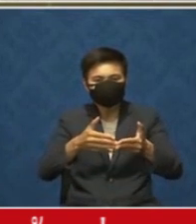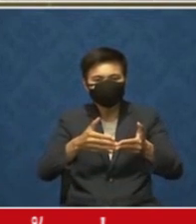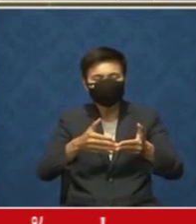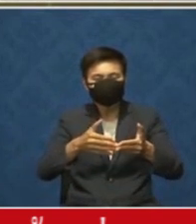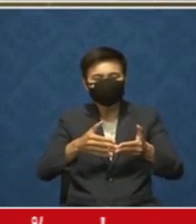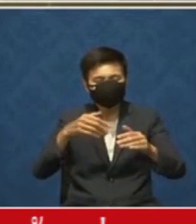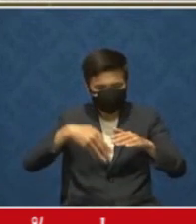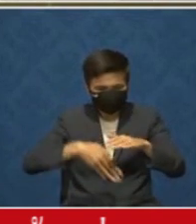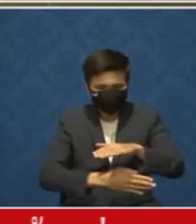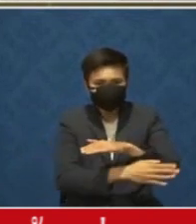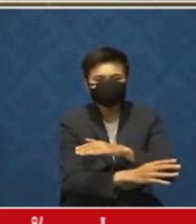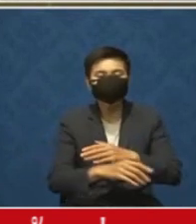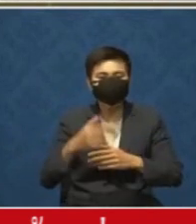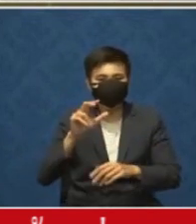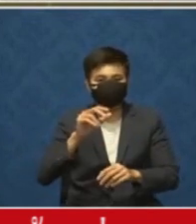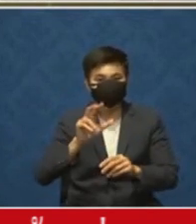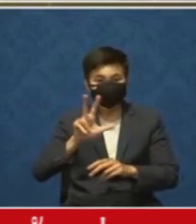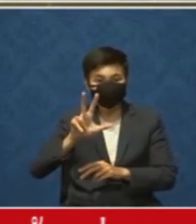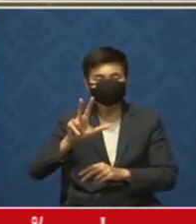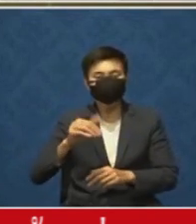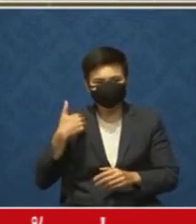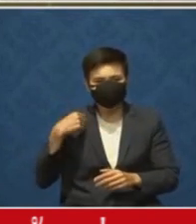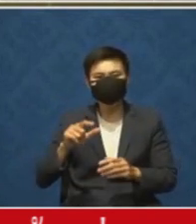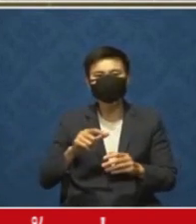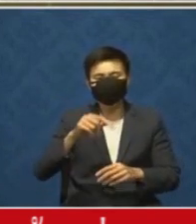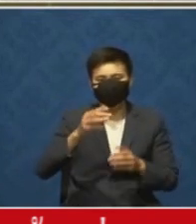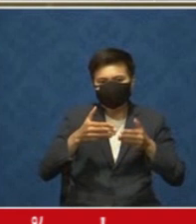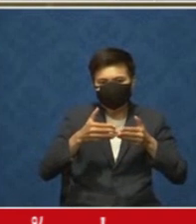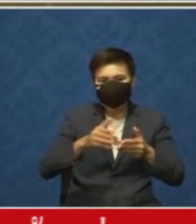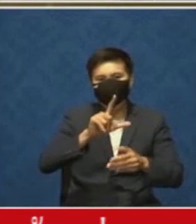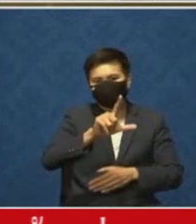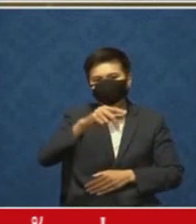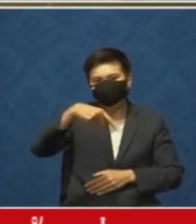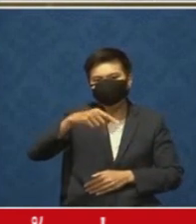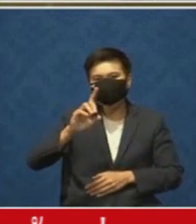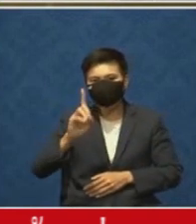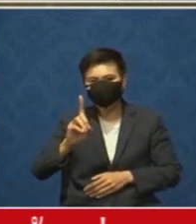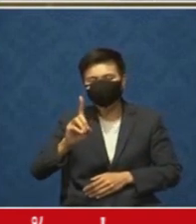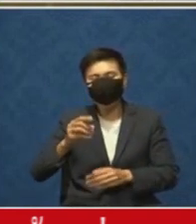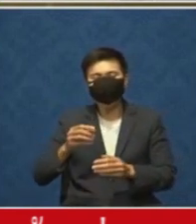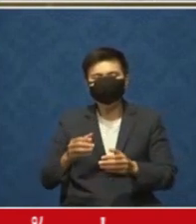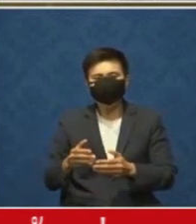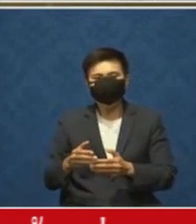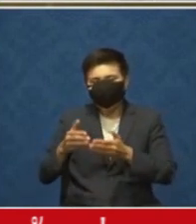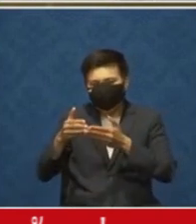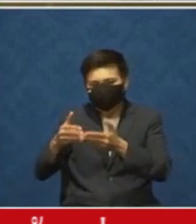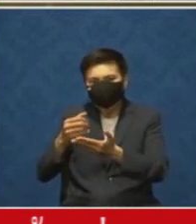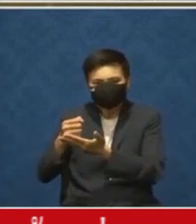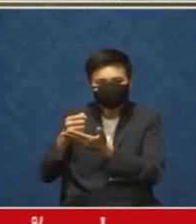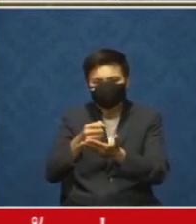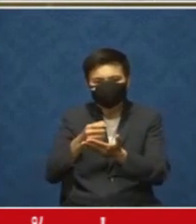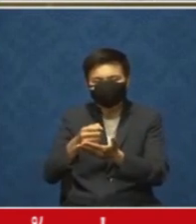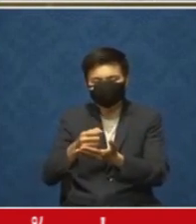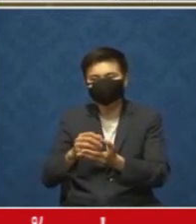นี่ยยังมีเรือนะครับ LPD หรือเรืออเนกประสงค์ยกพลขึ้นบกขนาด